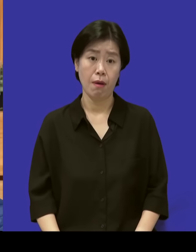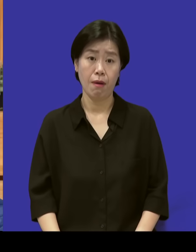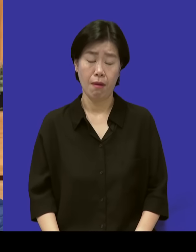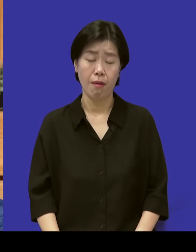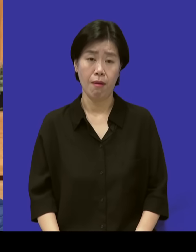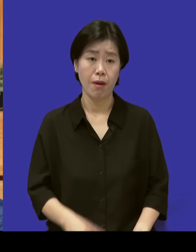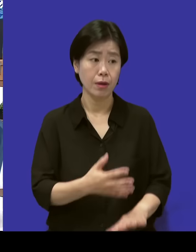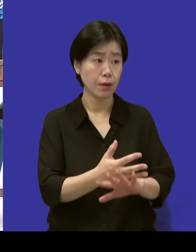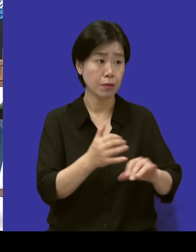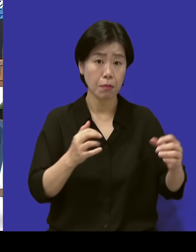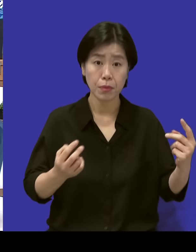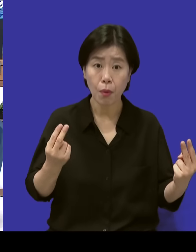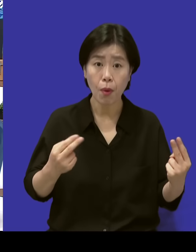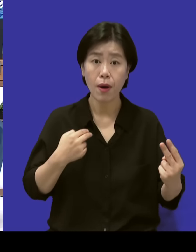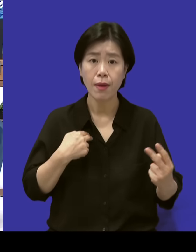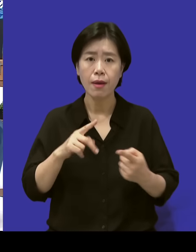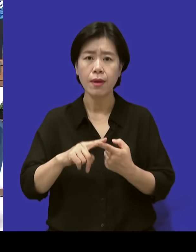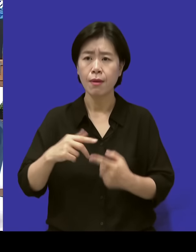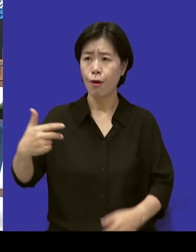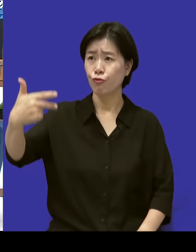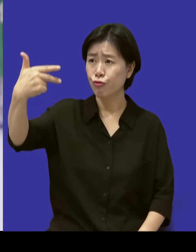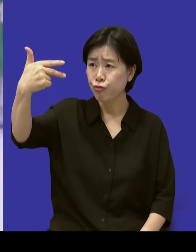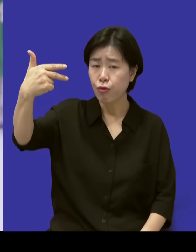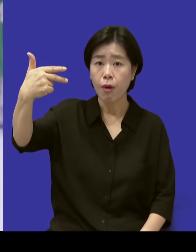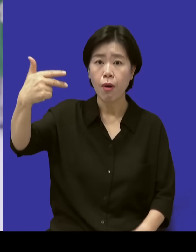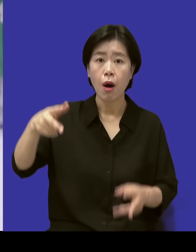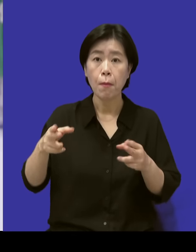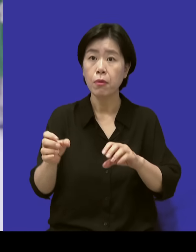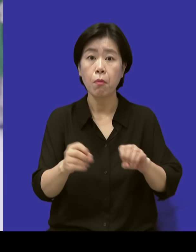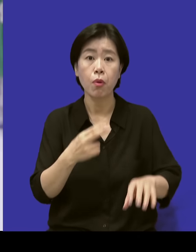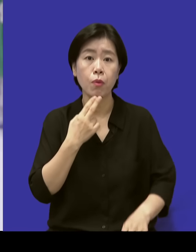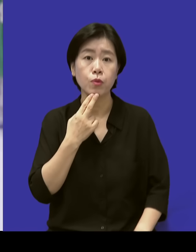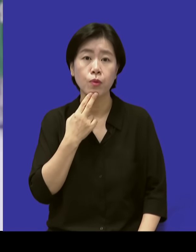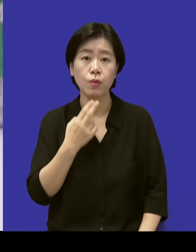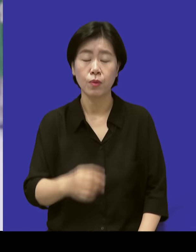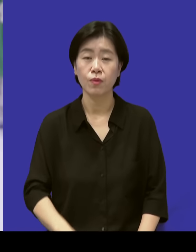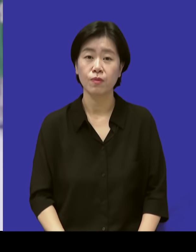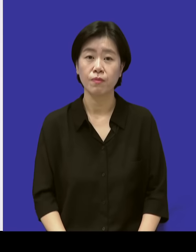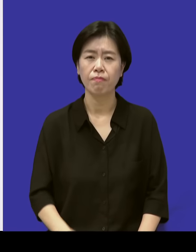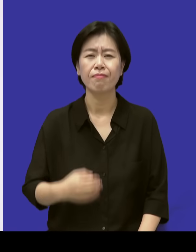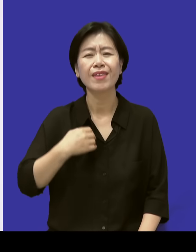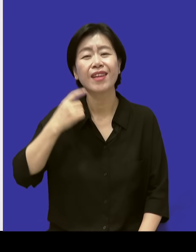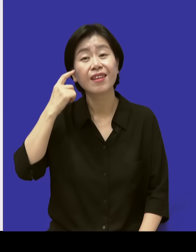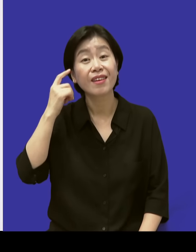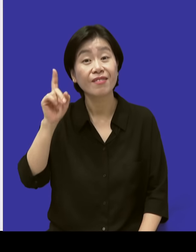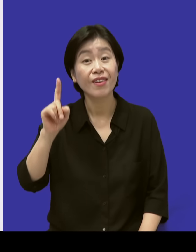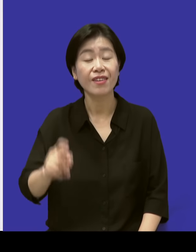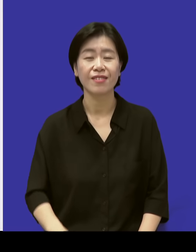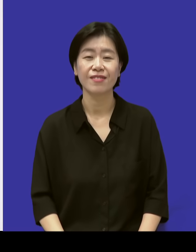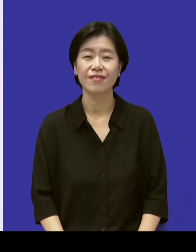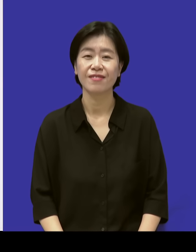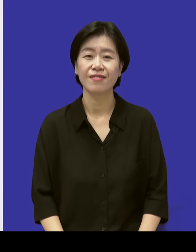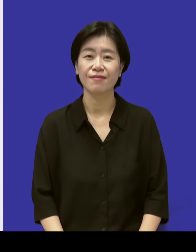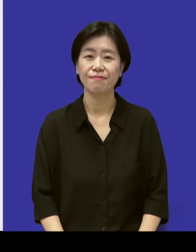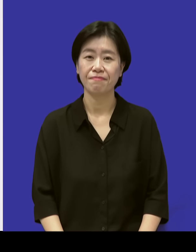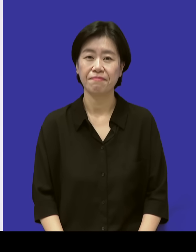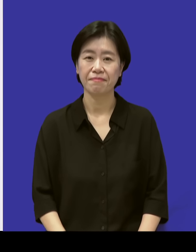나왔는데. 패대기 치기 재밌거든요. 예. 그래서 한 사람이 당하는 게. 이제 제 생각에는 저희